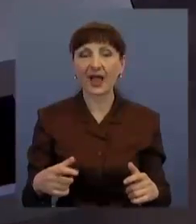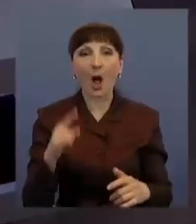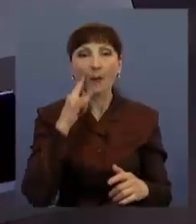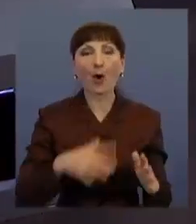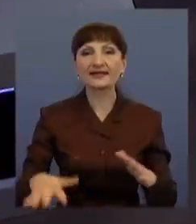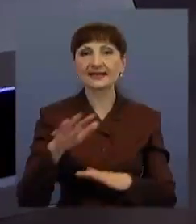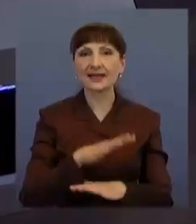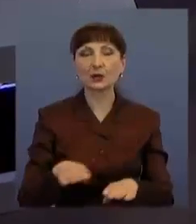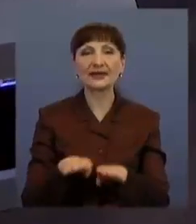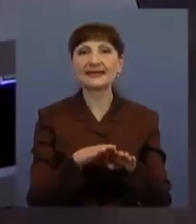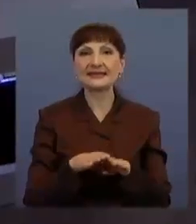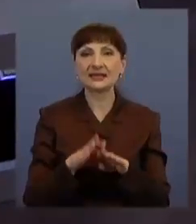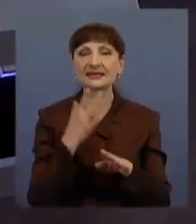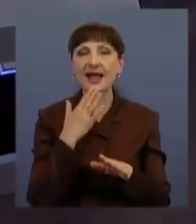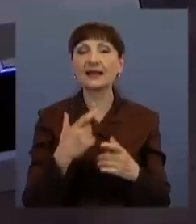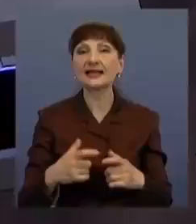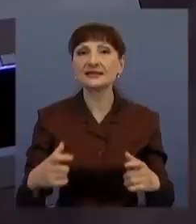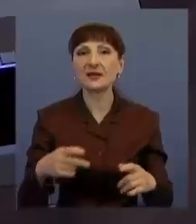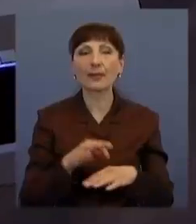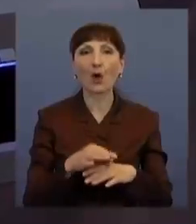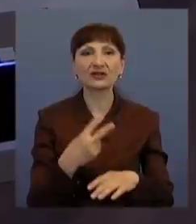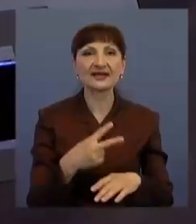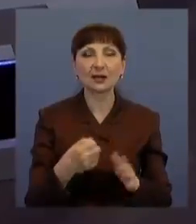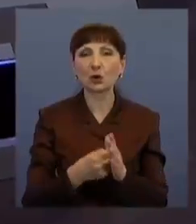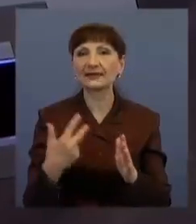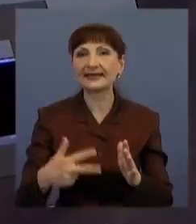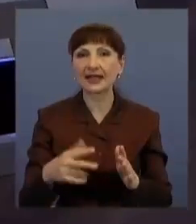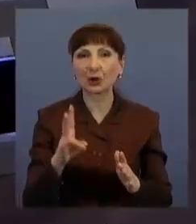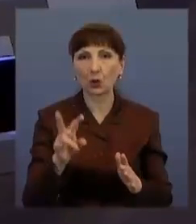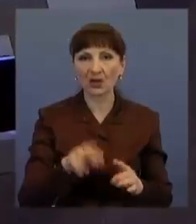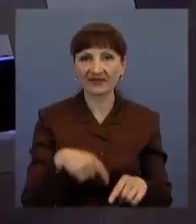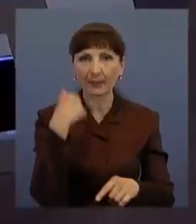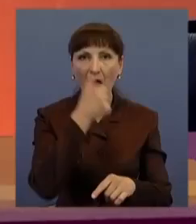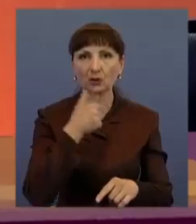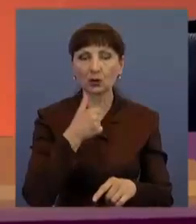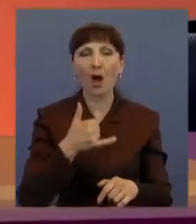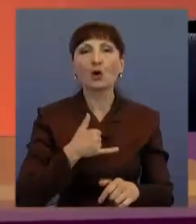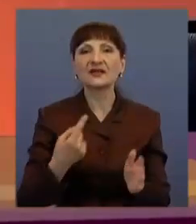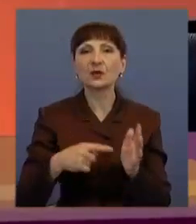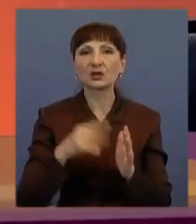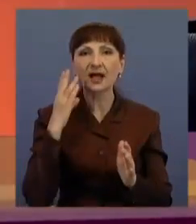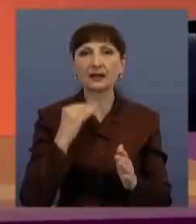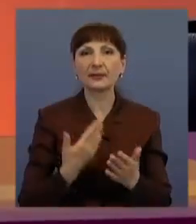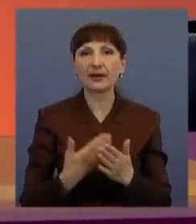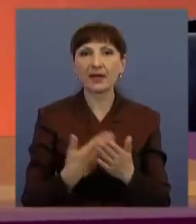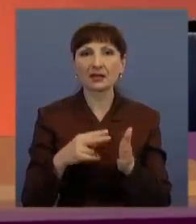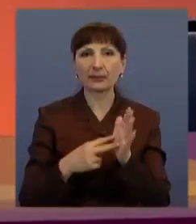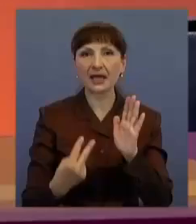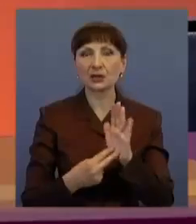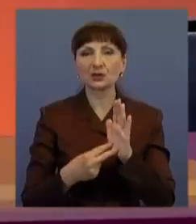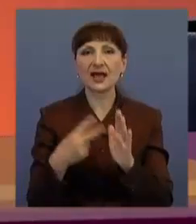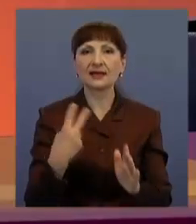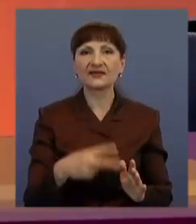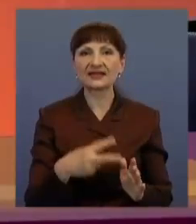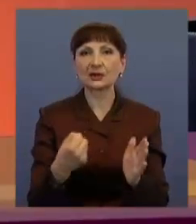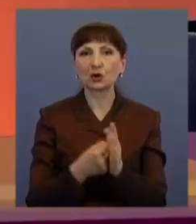Казахстану единое национальное тестирование проходит с 20 по 30 июня текущего года, а у нас в городе Алматы примерно планируется с